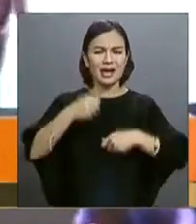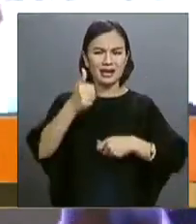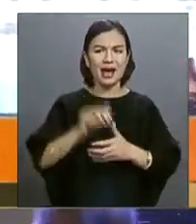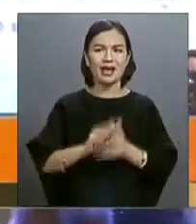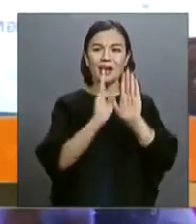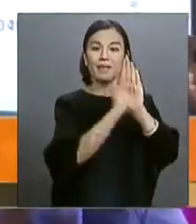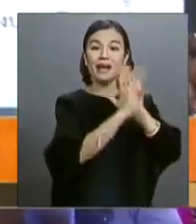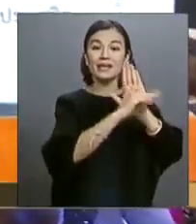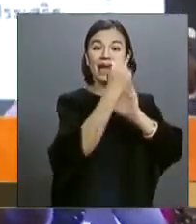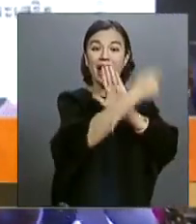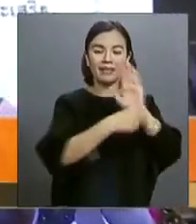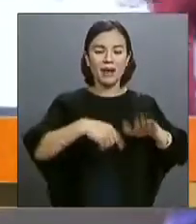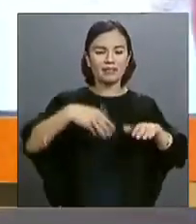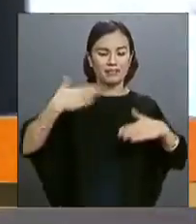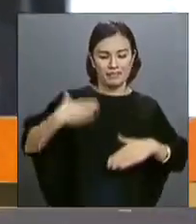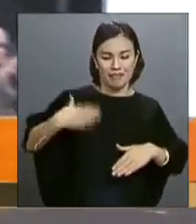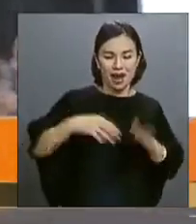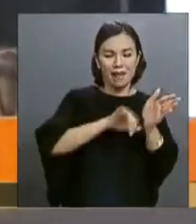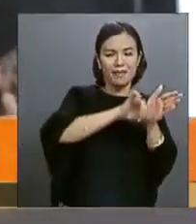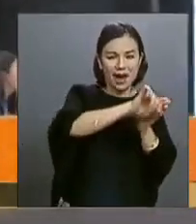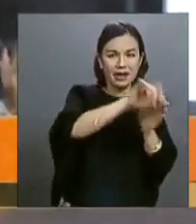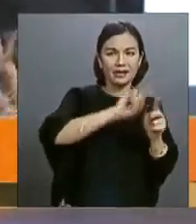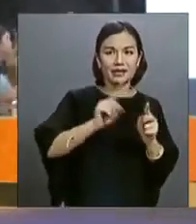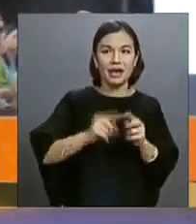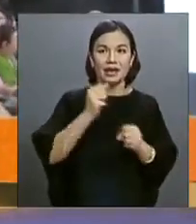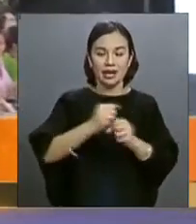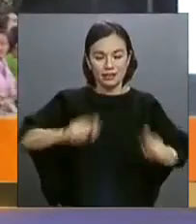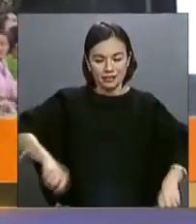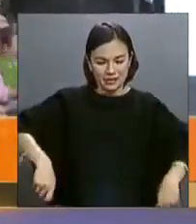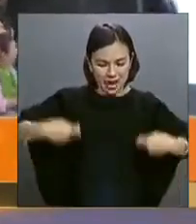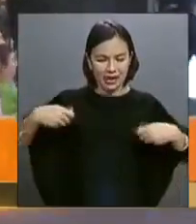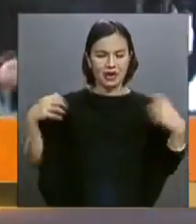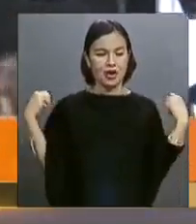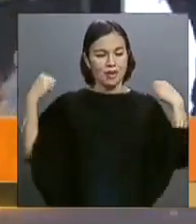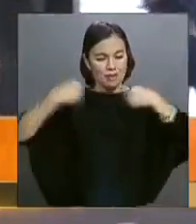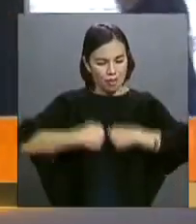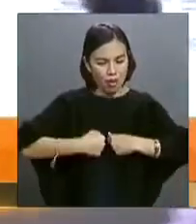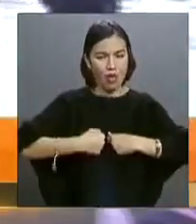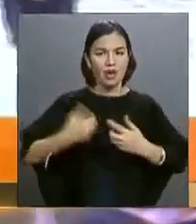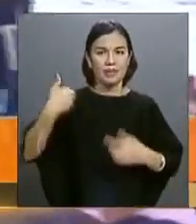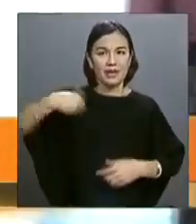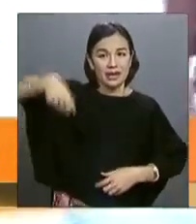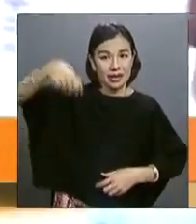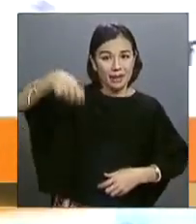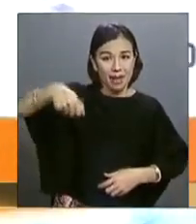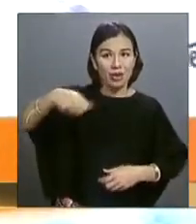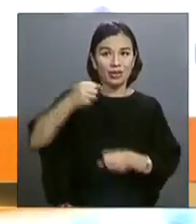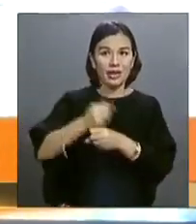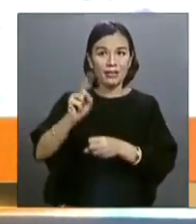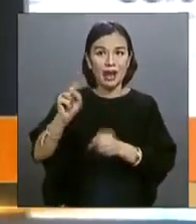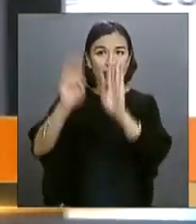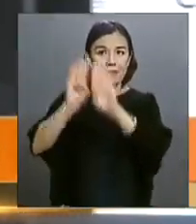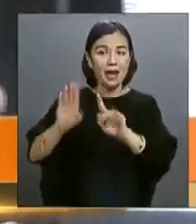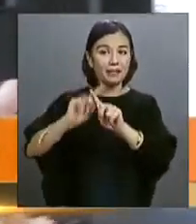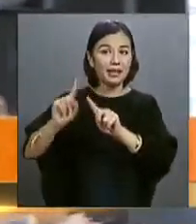านมาออกแบบเป็นแจ็คเก็ตและกางเกงตัวเก๋เพิ่มความเท่ด้วยกระเป๋าจากผ้าไหมที่ใช้เทคนิครีดทับด้วยไวนิลเพื่อ